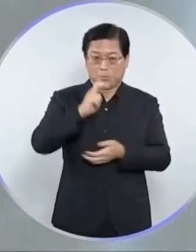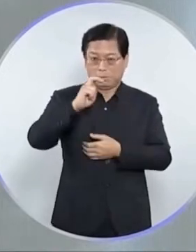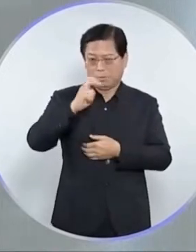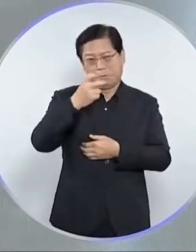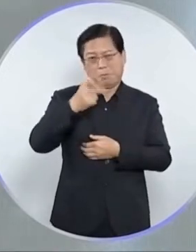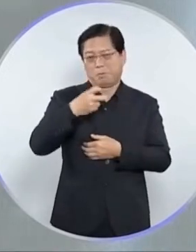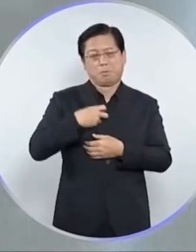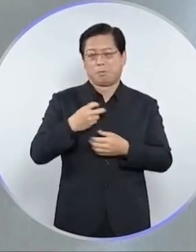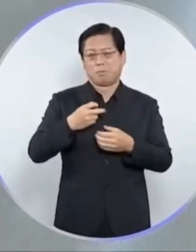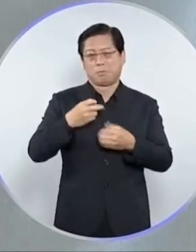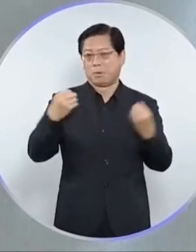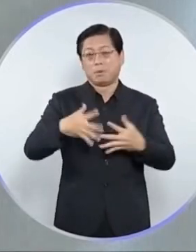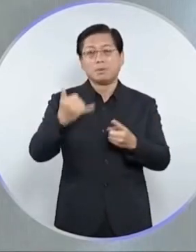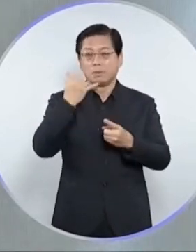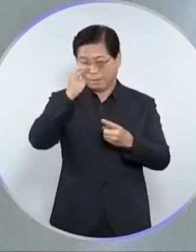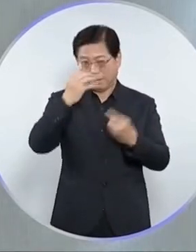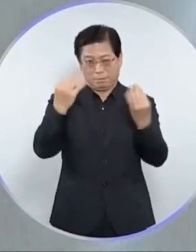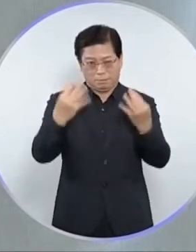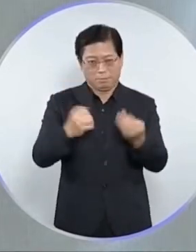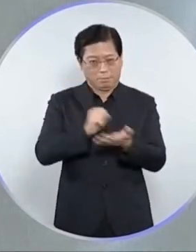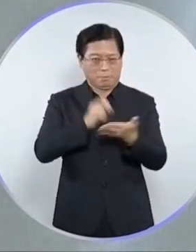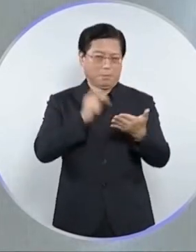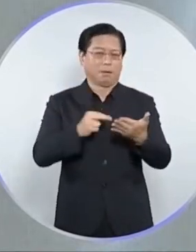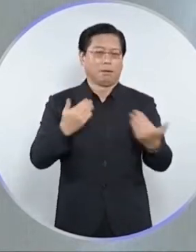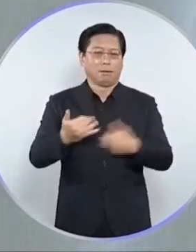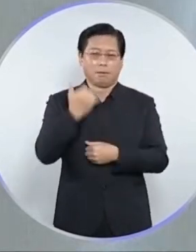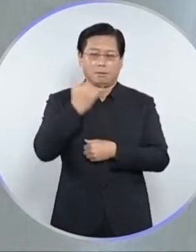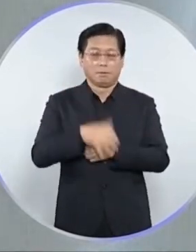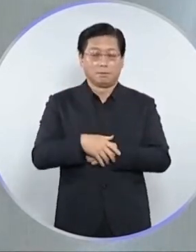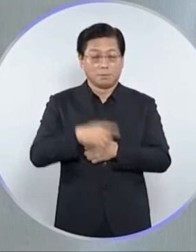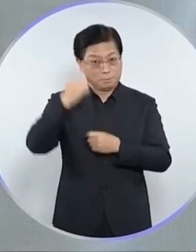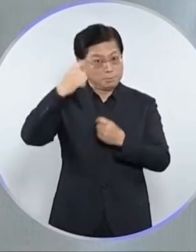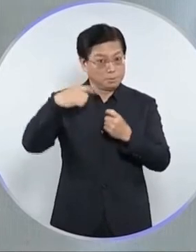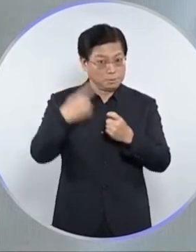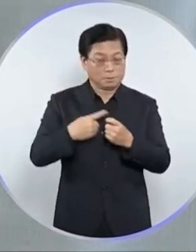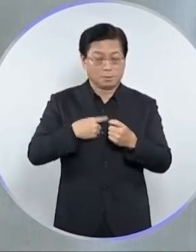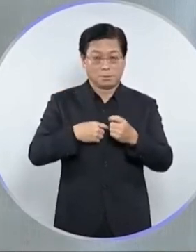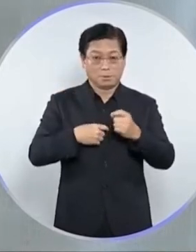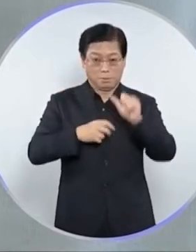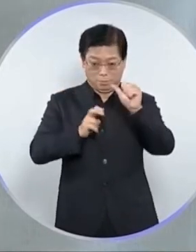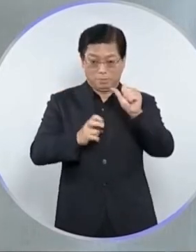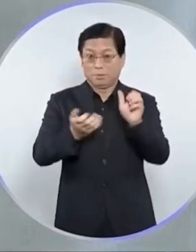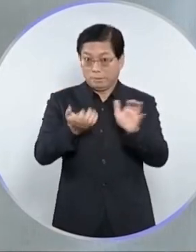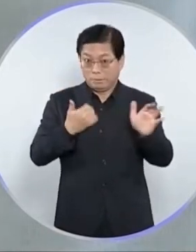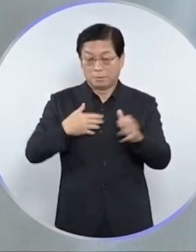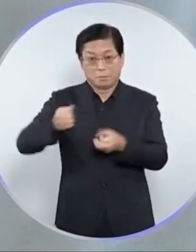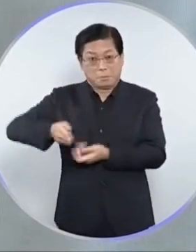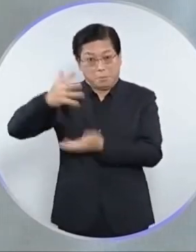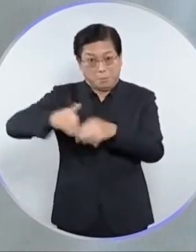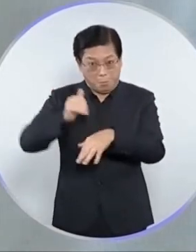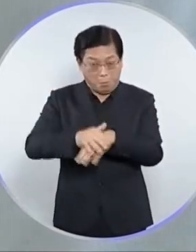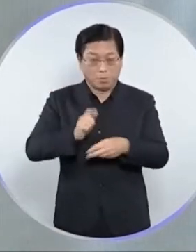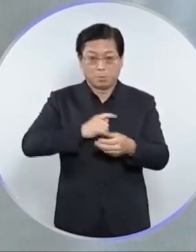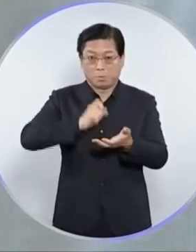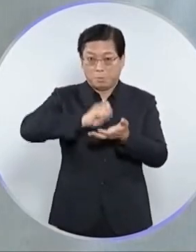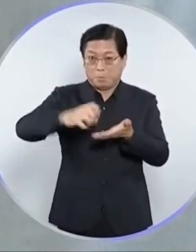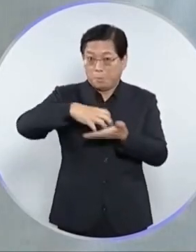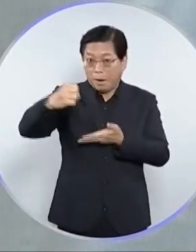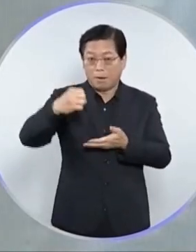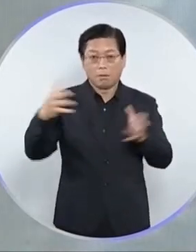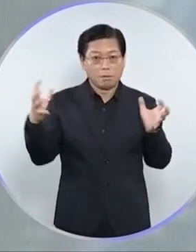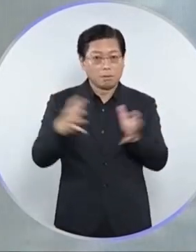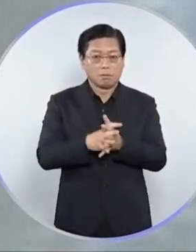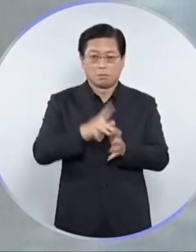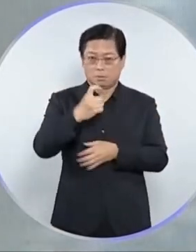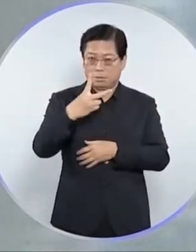有问题。柯市长可以看看数据啊，明年520之前新建完成跟完成发包了，总共